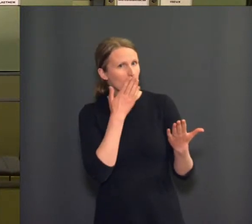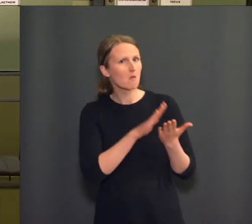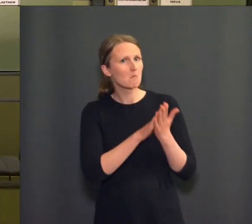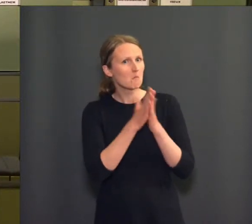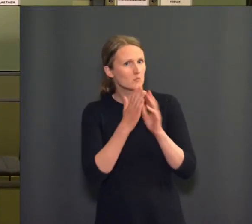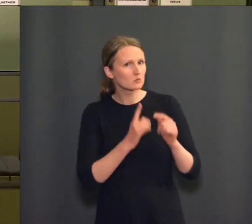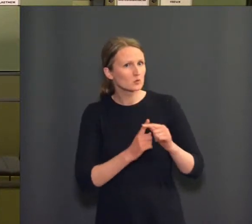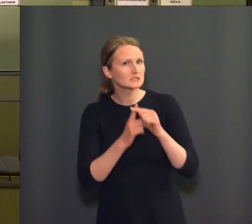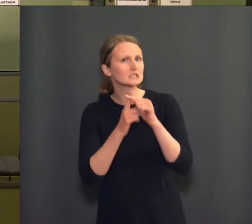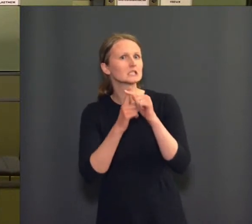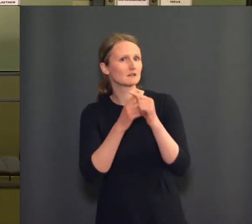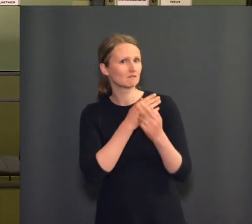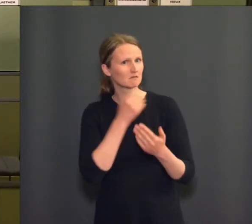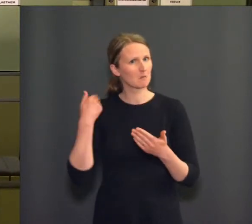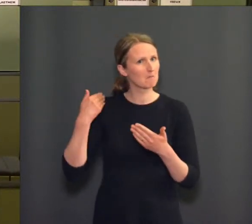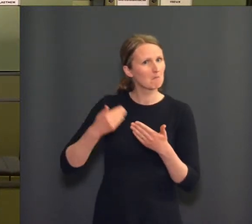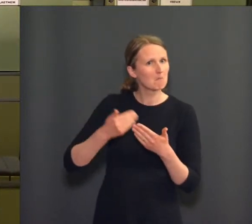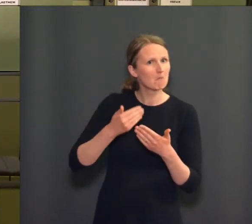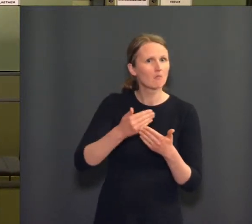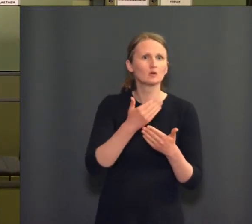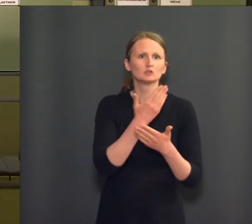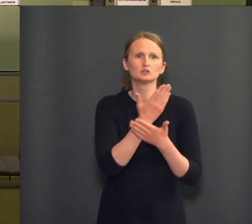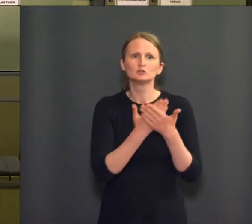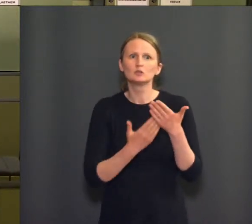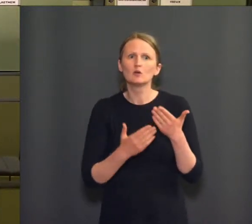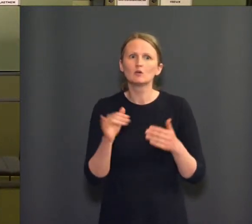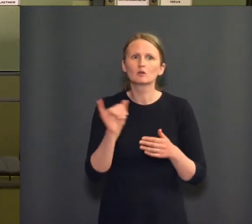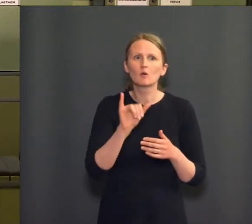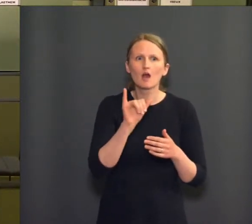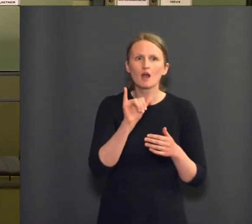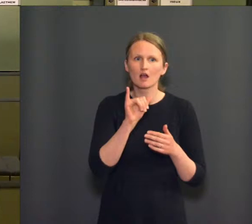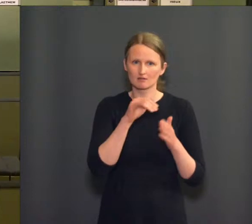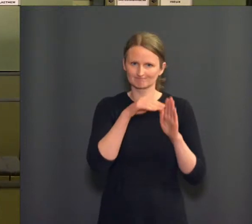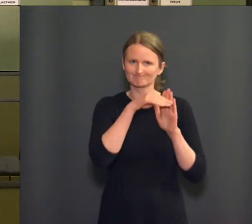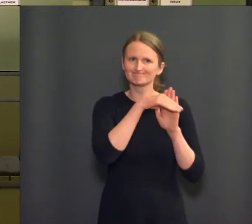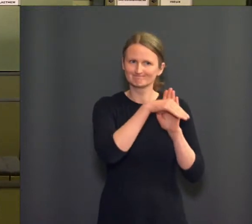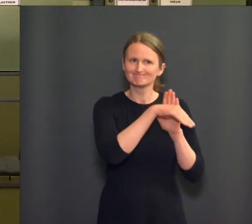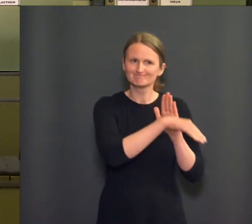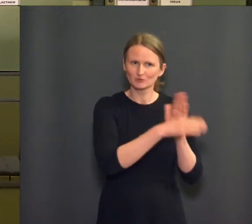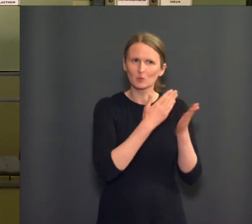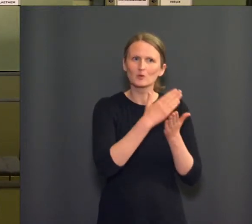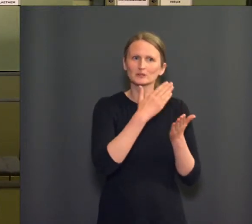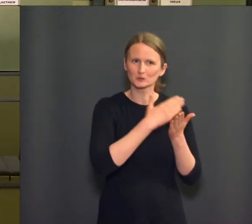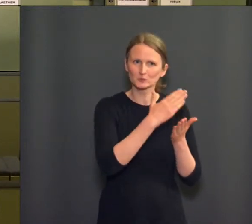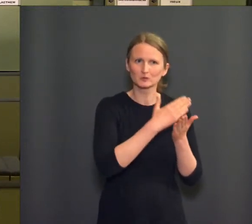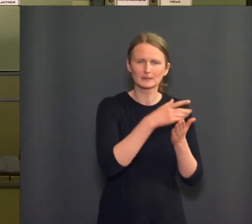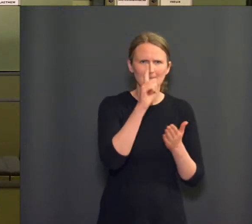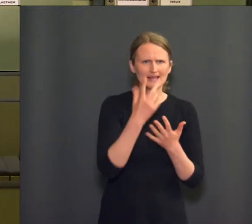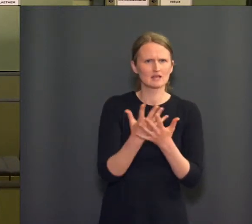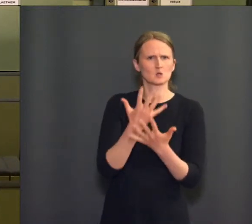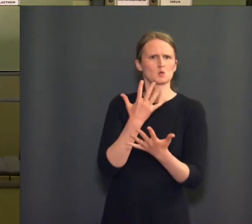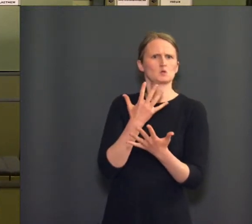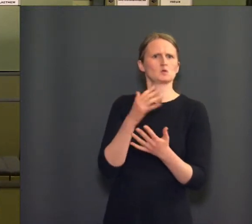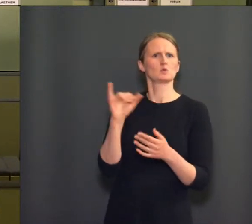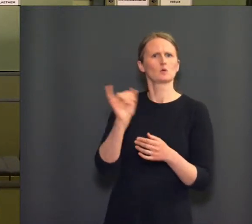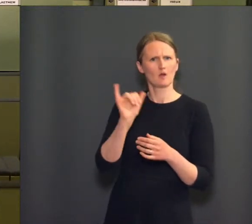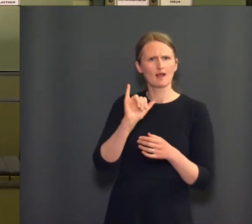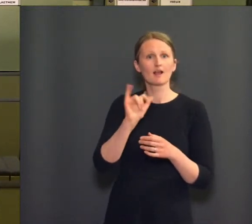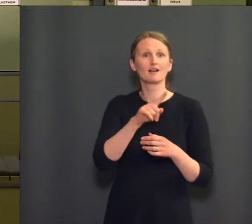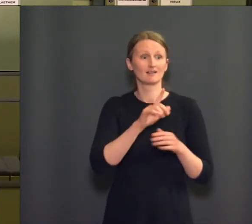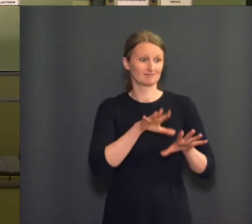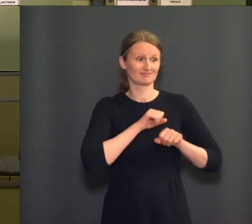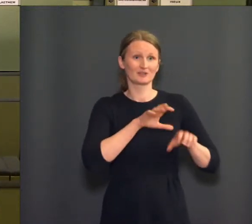actuellement, se poursuit. Elle se manifeste dans les contaminations qui sont en baisse et elle se manifeste aussi dans les nouvelles